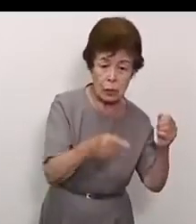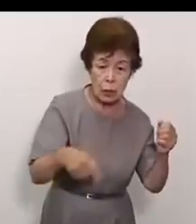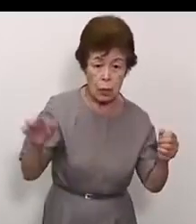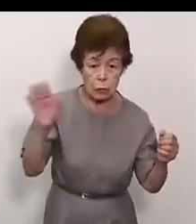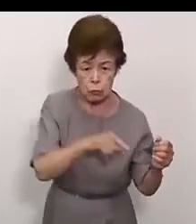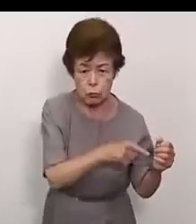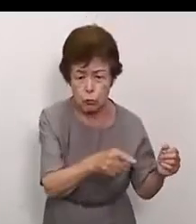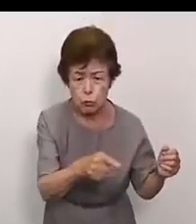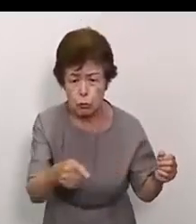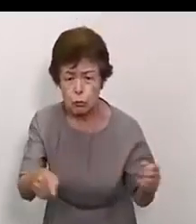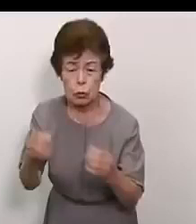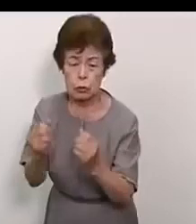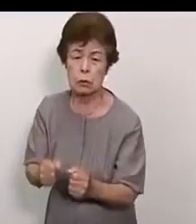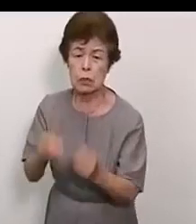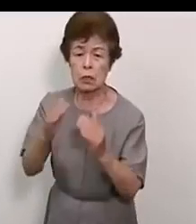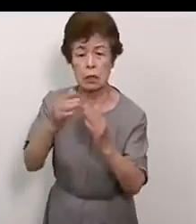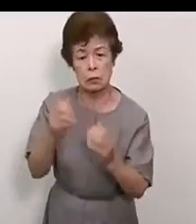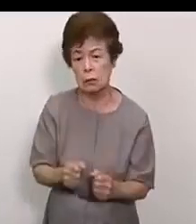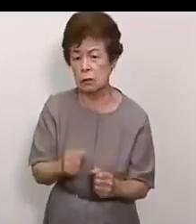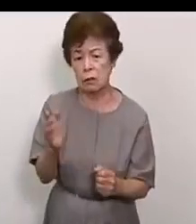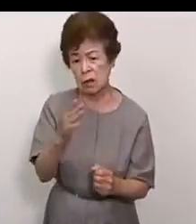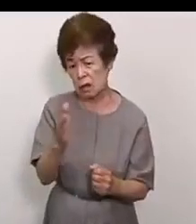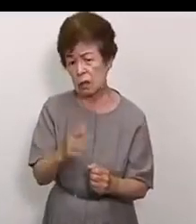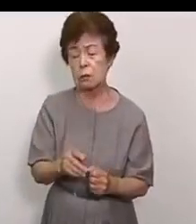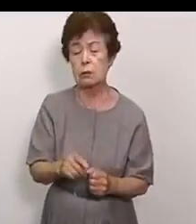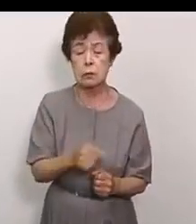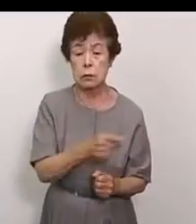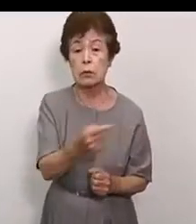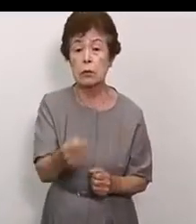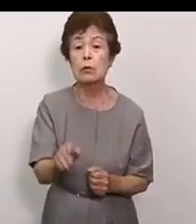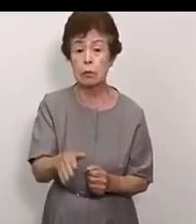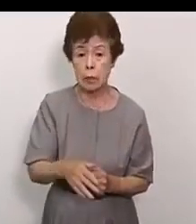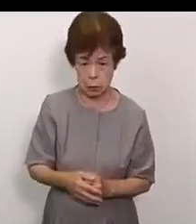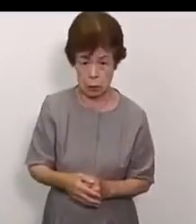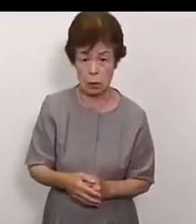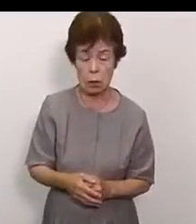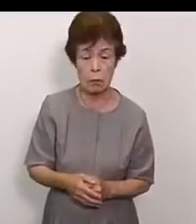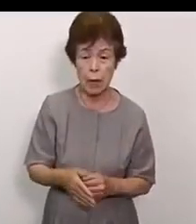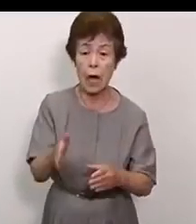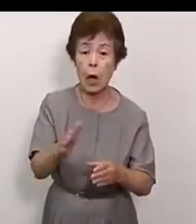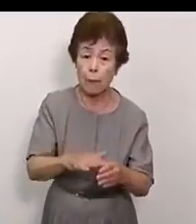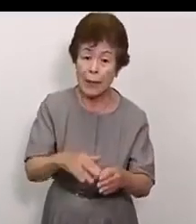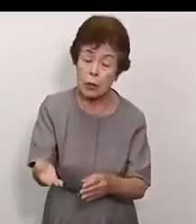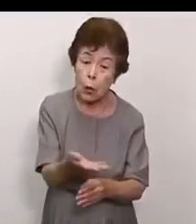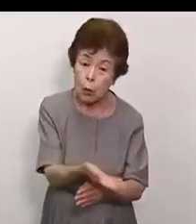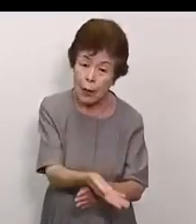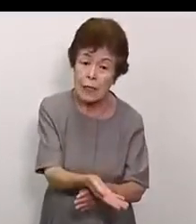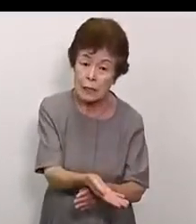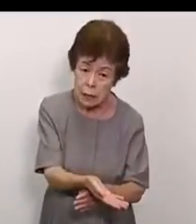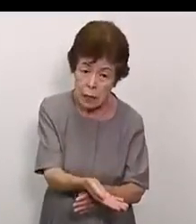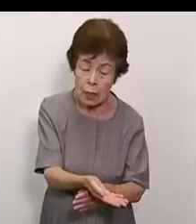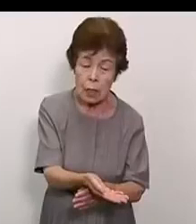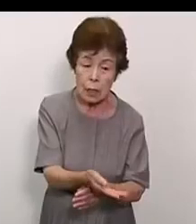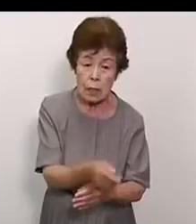態だったんですね。でお昼は、お弁当を渡して、で近くに公園があるんで、そこで食べ